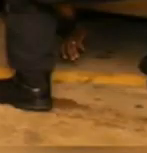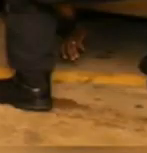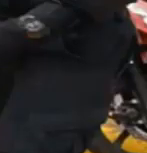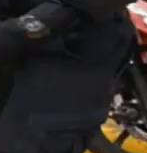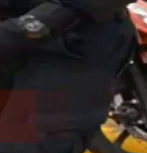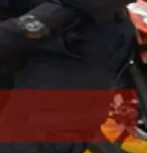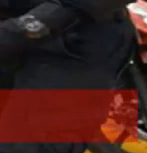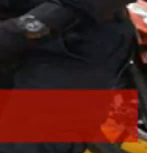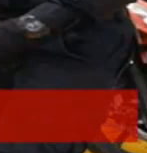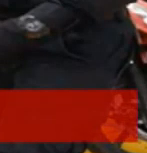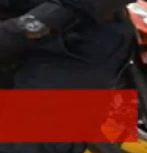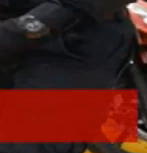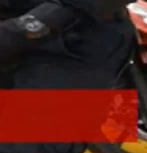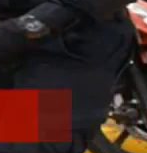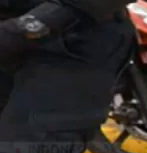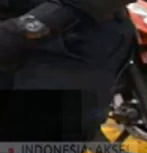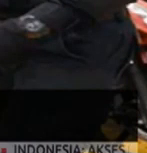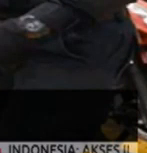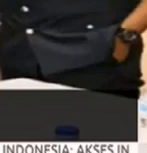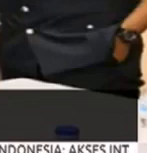Dua adun antara tujuh ditahan.